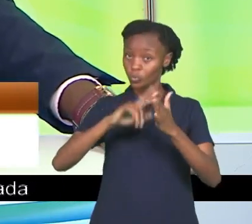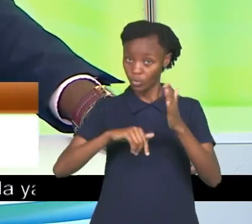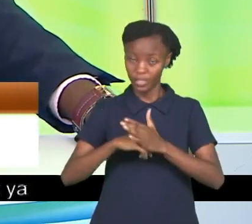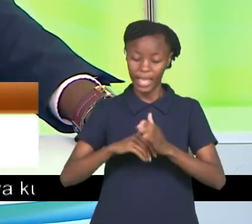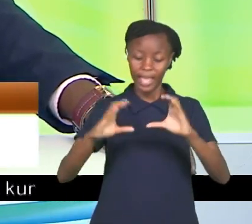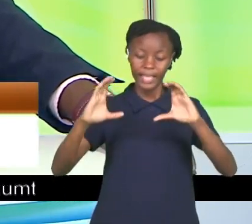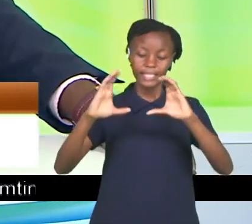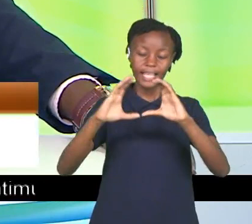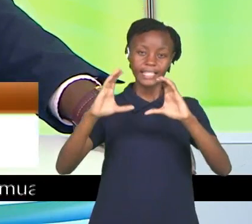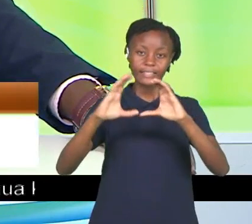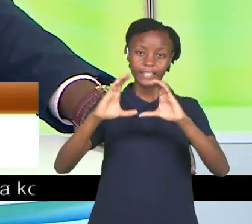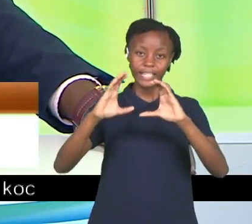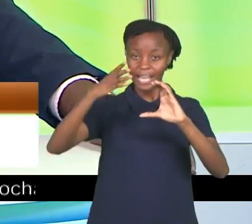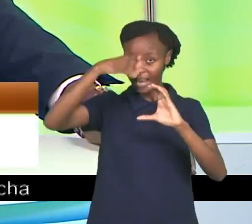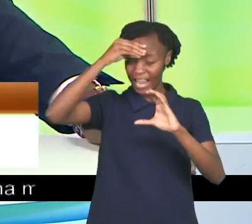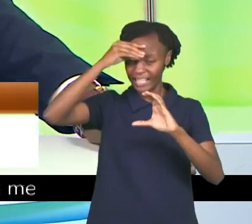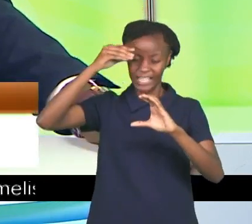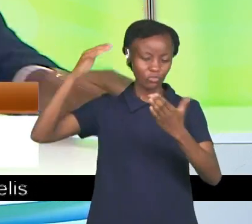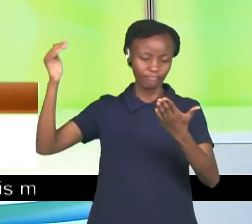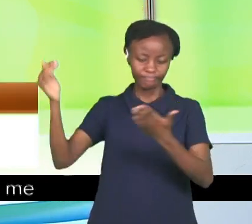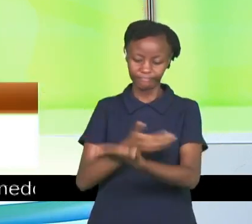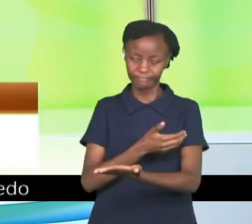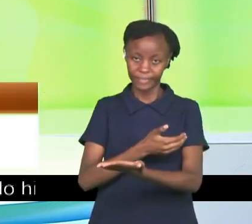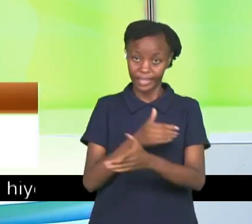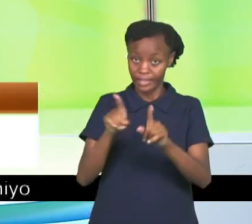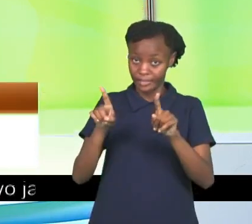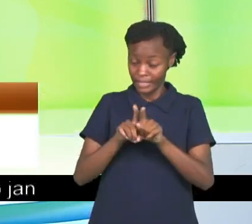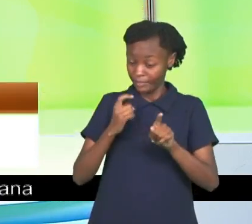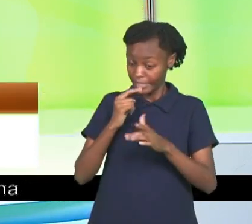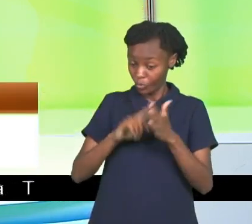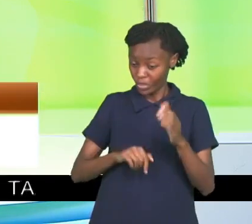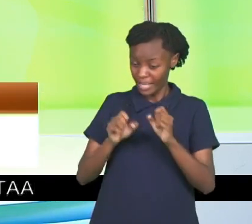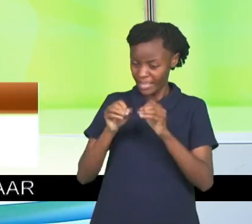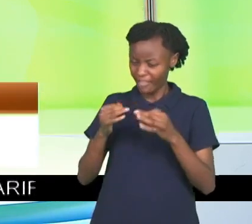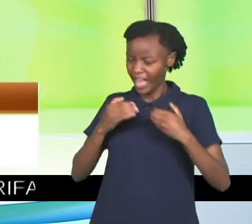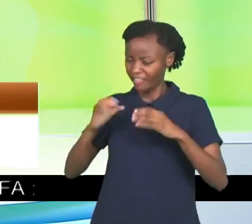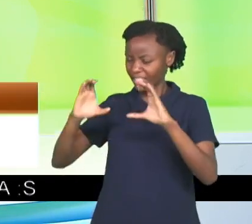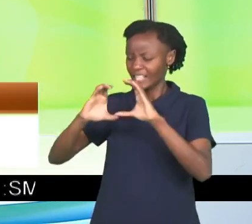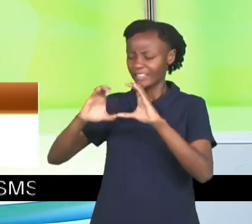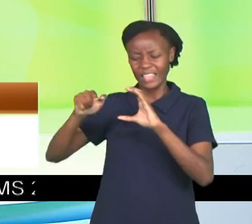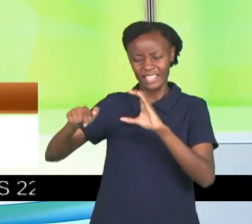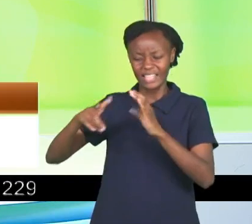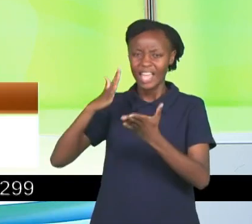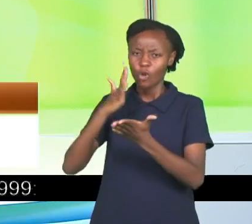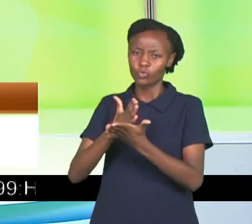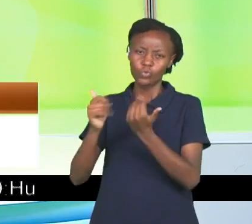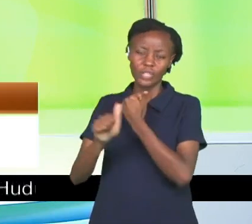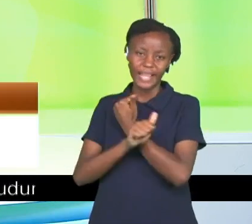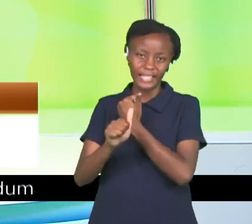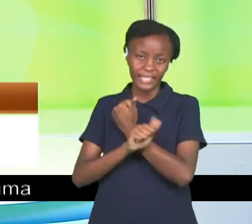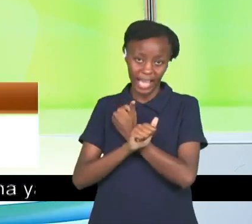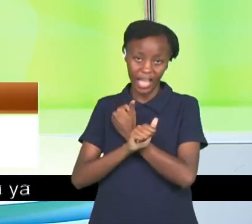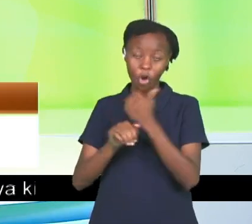maarufu certificate kwa masomo ya uuguzi uziondolewe. Chama hicho kinasema kwamba uwepo wa kozi hizo unaathiri huduma za afya kwa wote